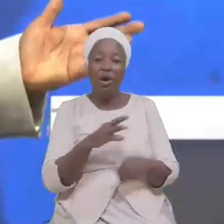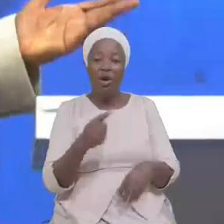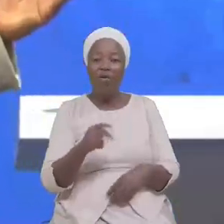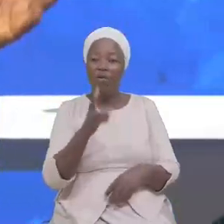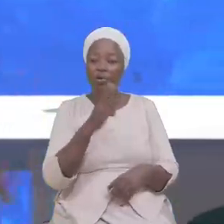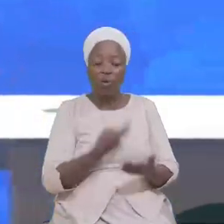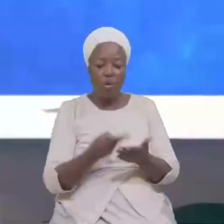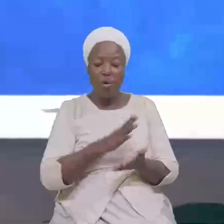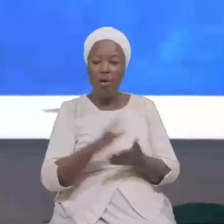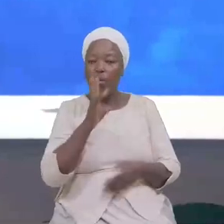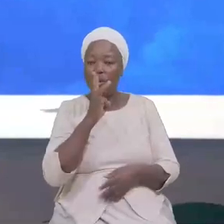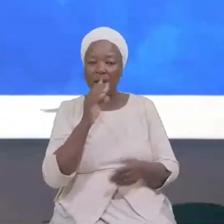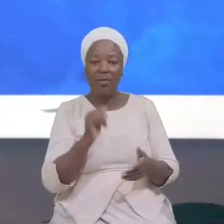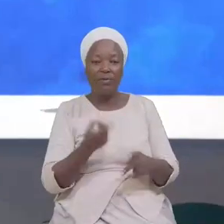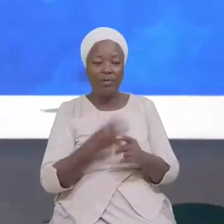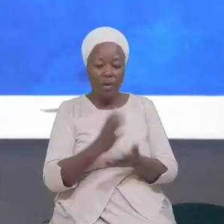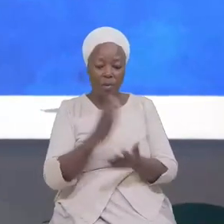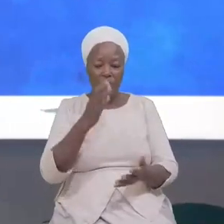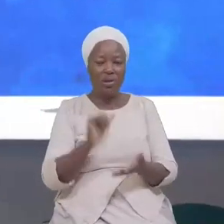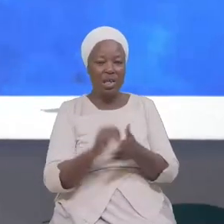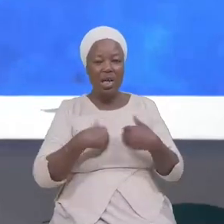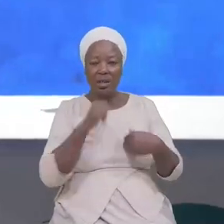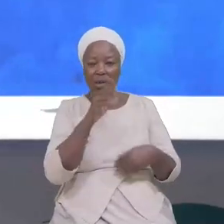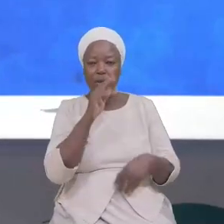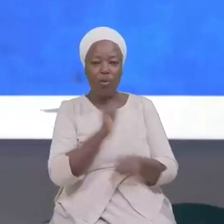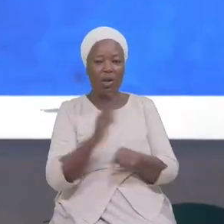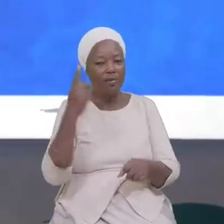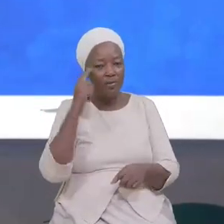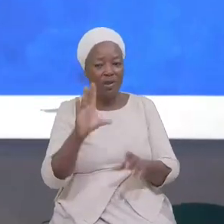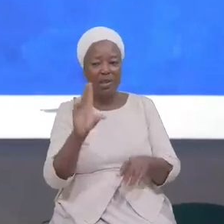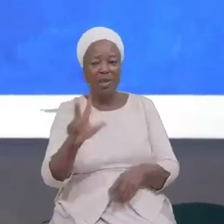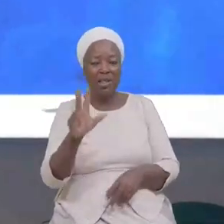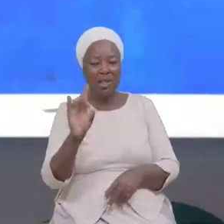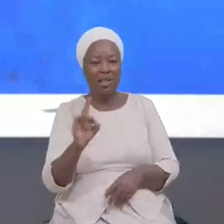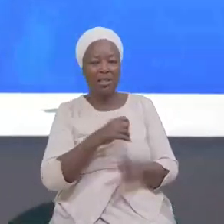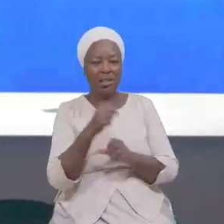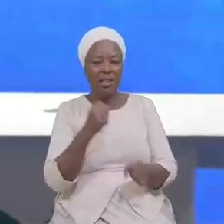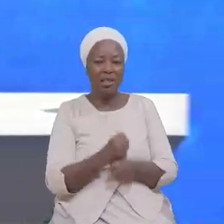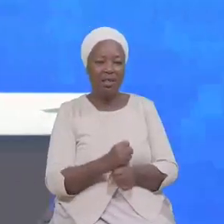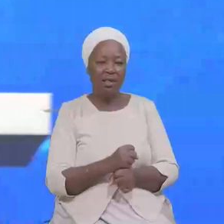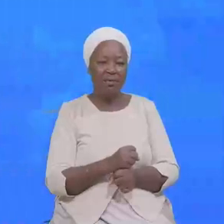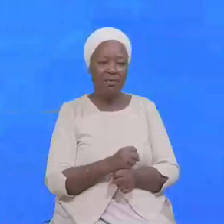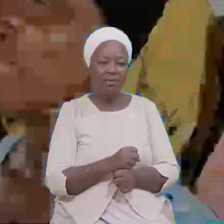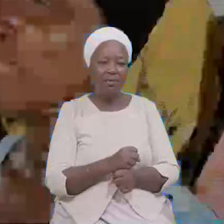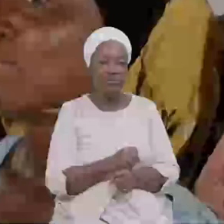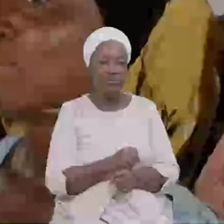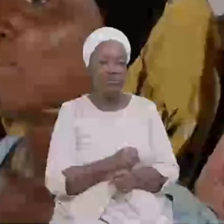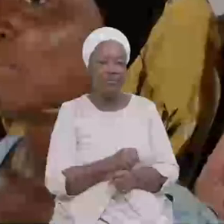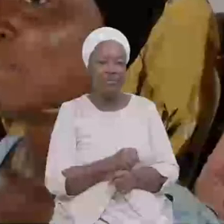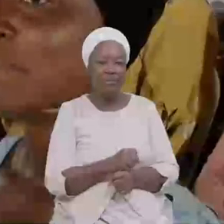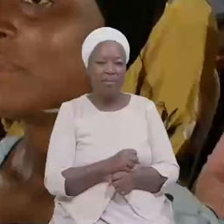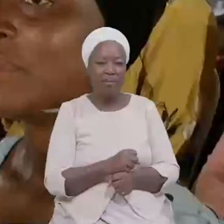L'eau qu'on répand dans l'eau sainte qu'on a dans la bouteille qu'on répand qui n'a pas marché depuis 38